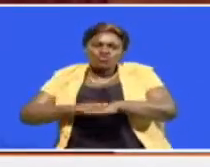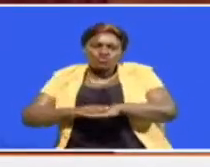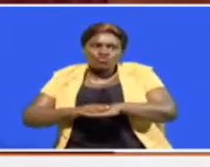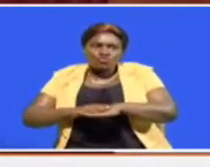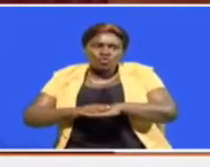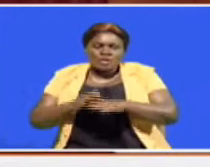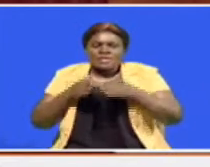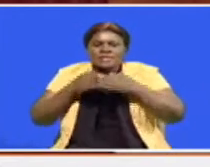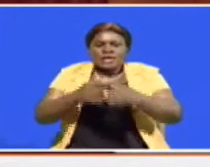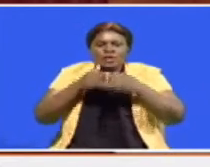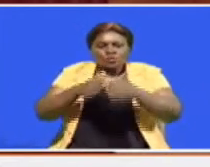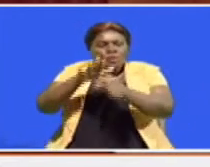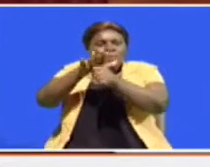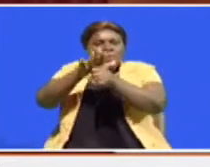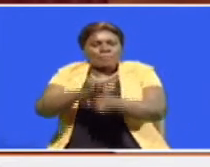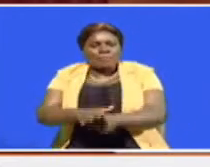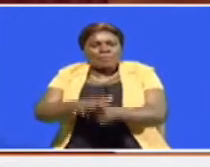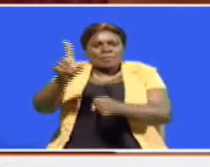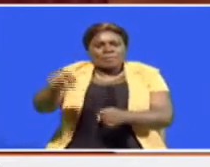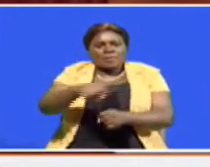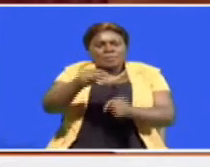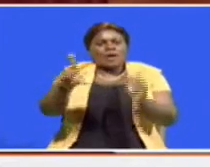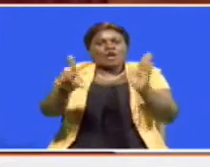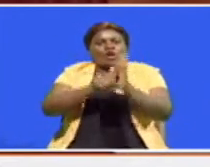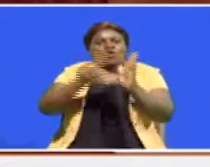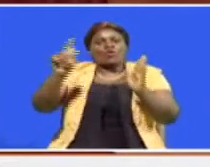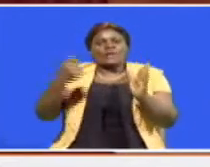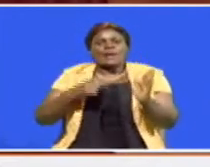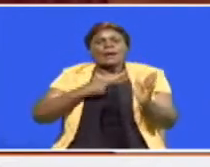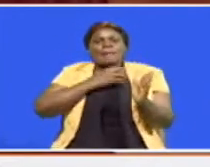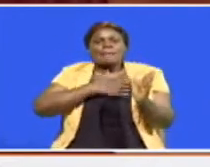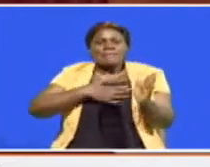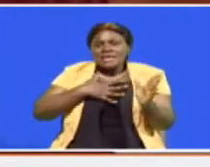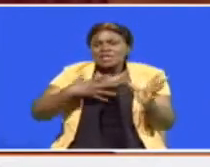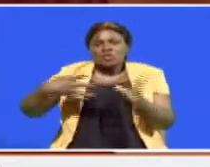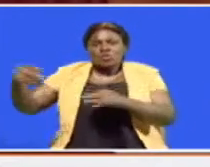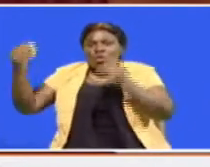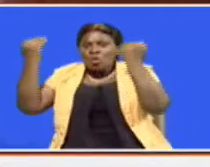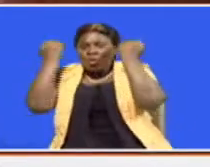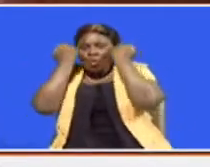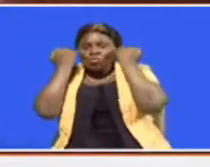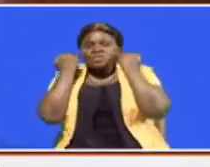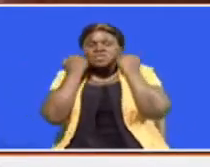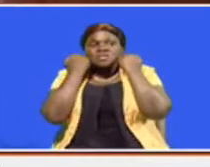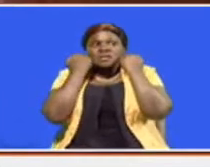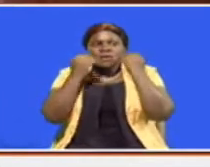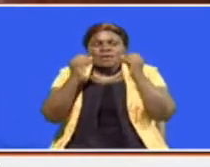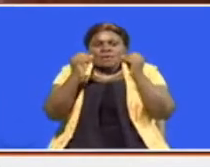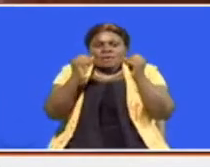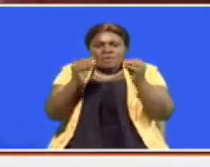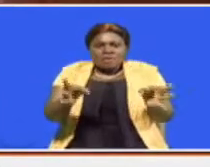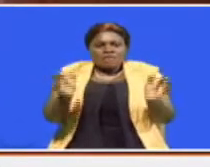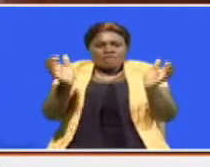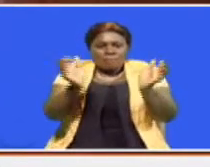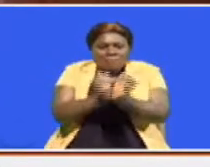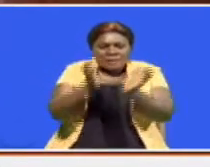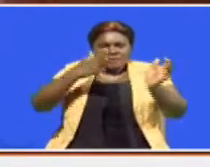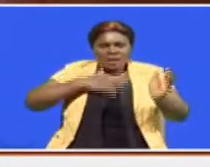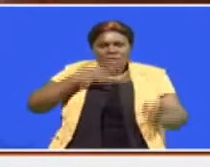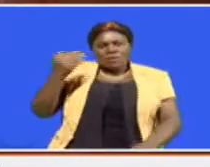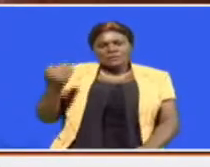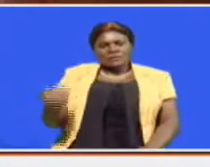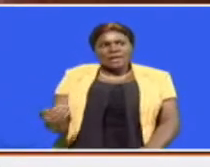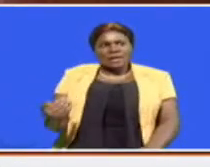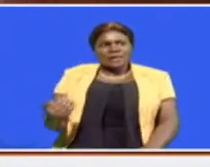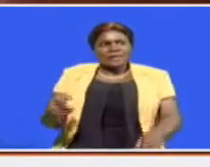Sexual harassment is an offense under the laws of Kenya. Please let her go to the courts. That if we punish our child, it